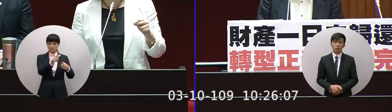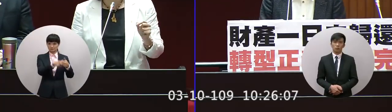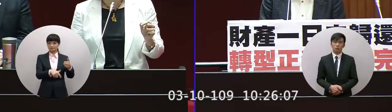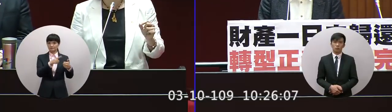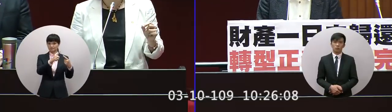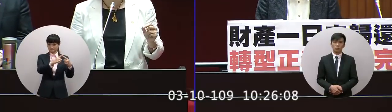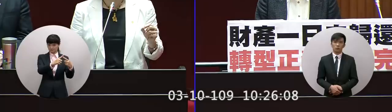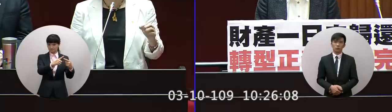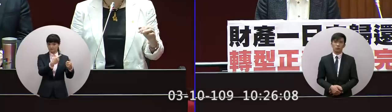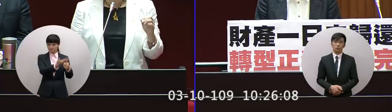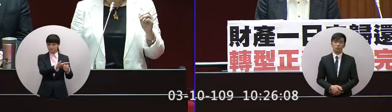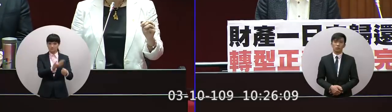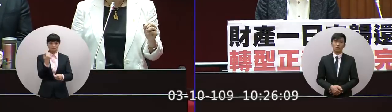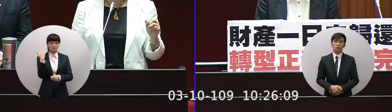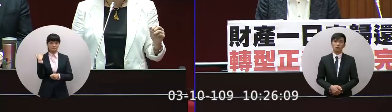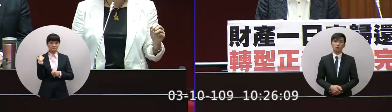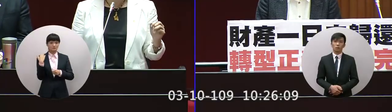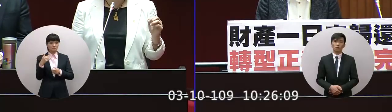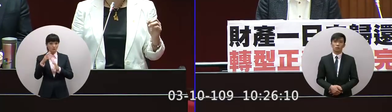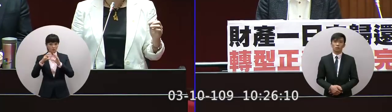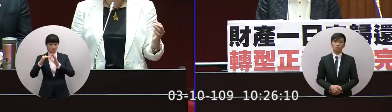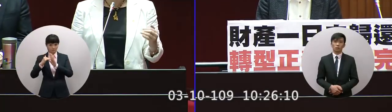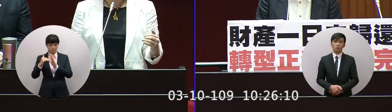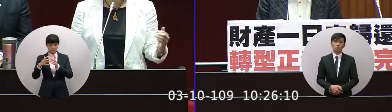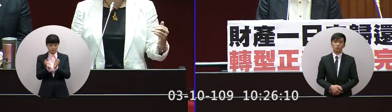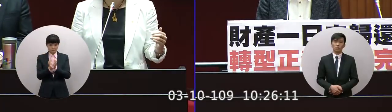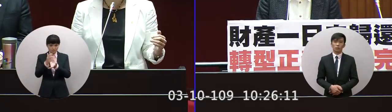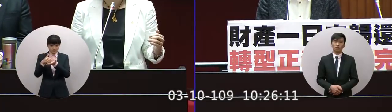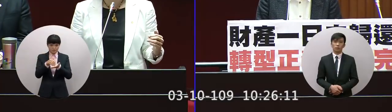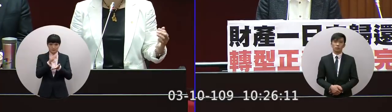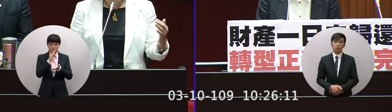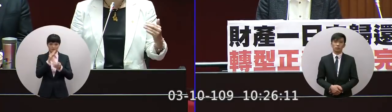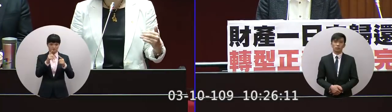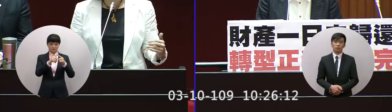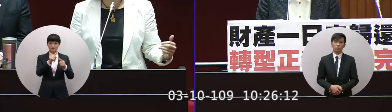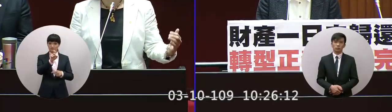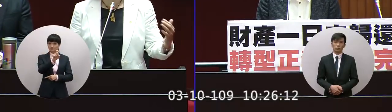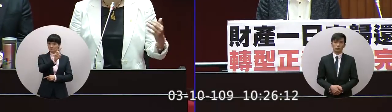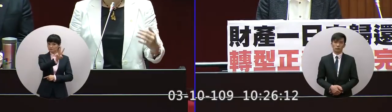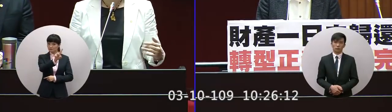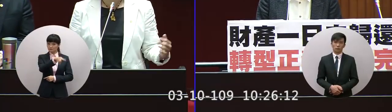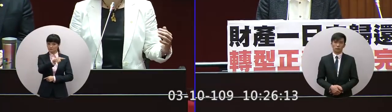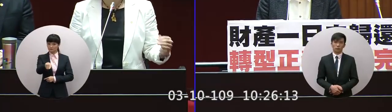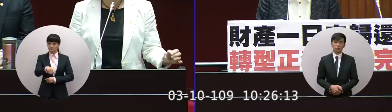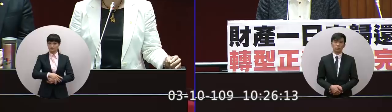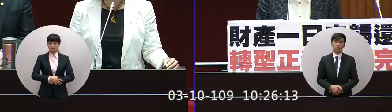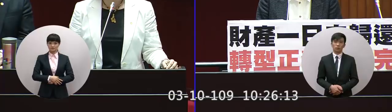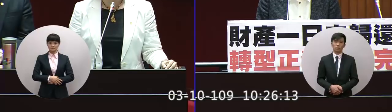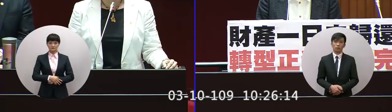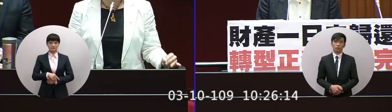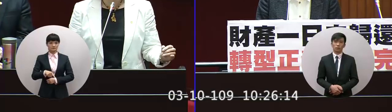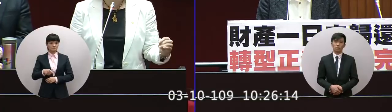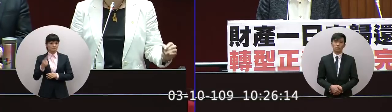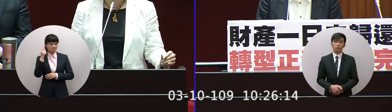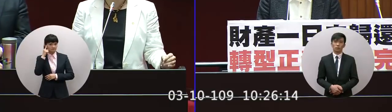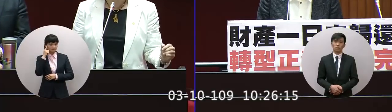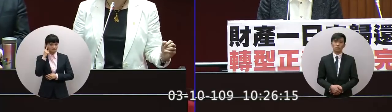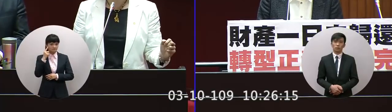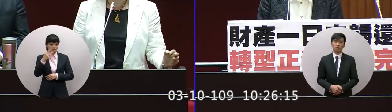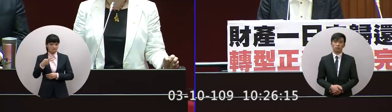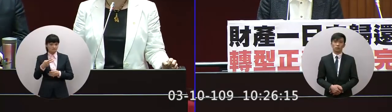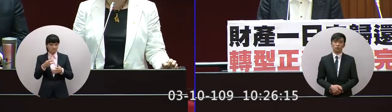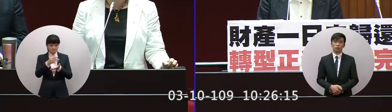有13个当事人，所以促转会在研究之下呢，把这个规模掌握的比较清楚，又多